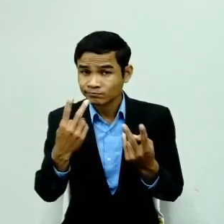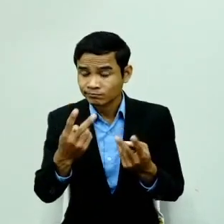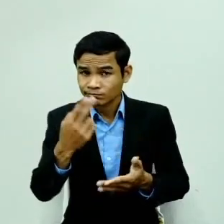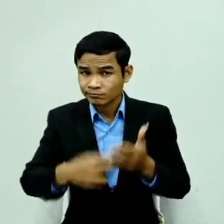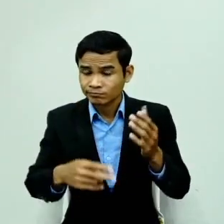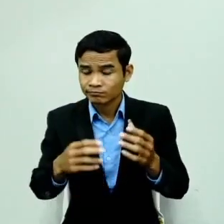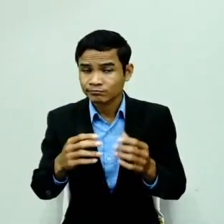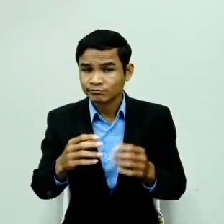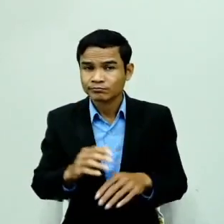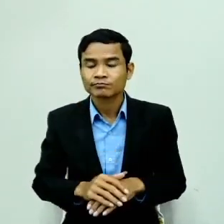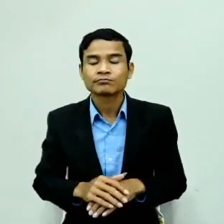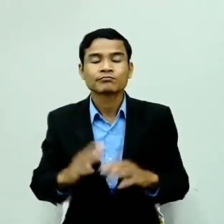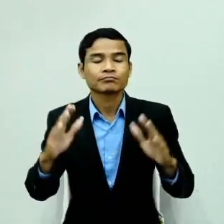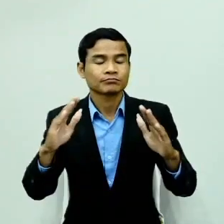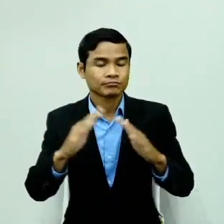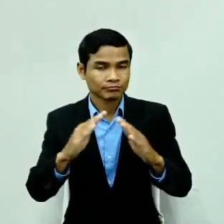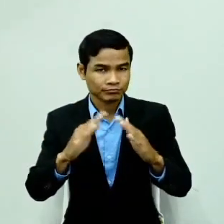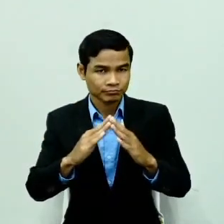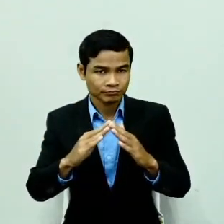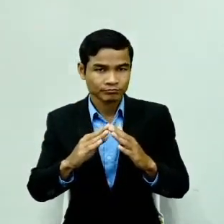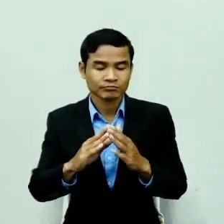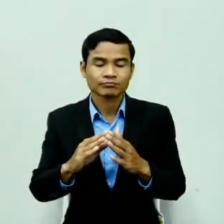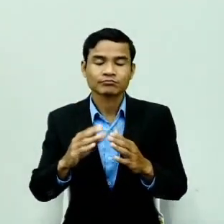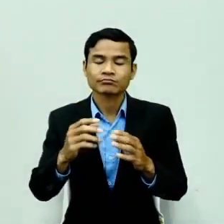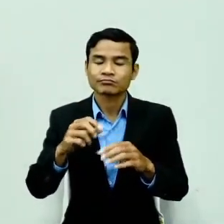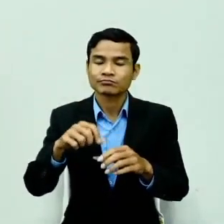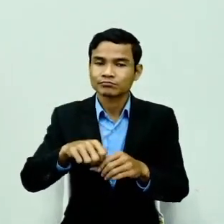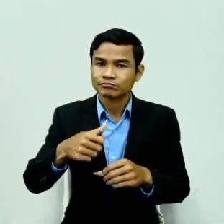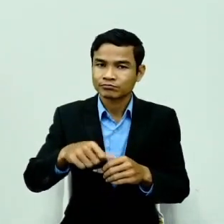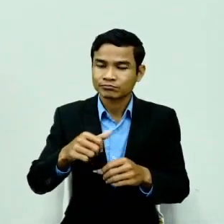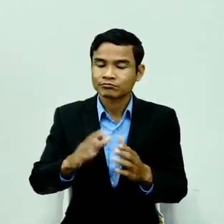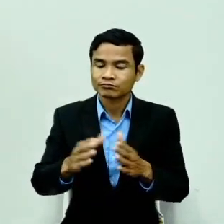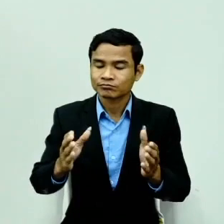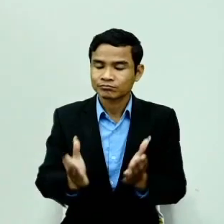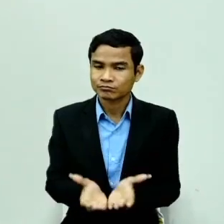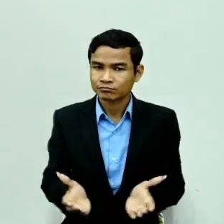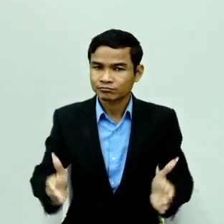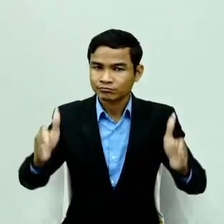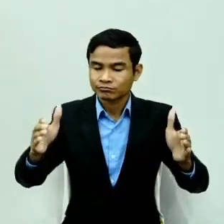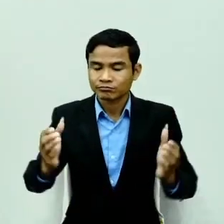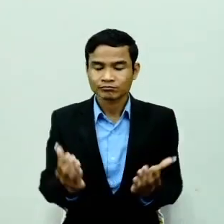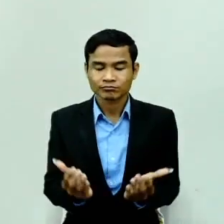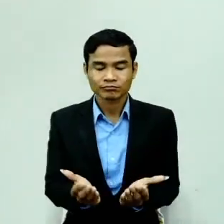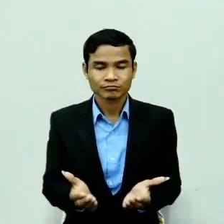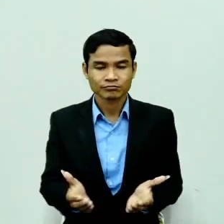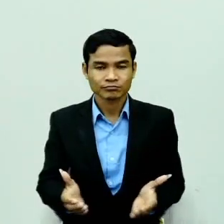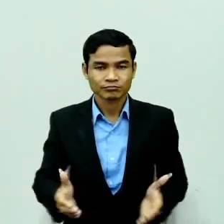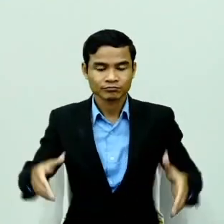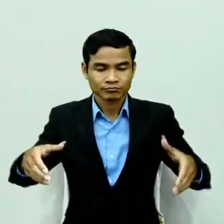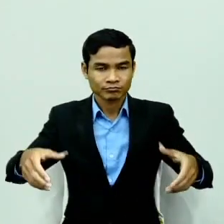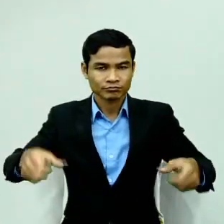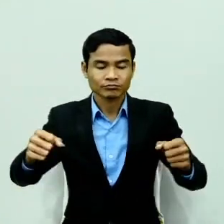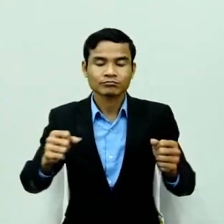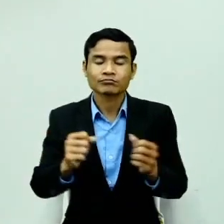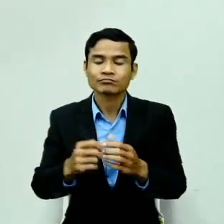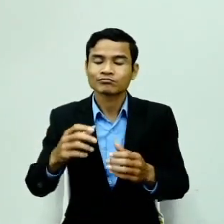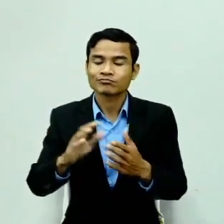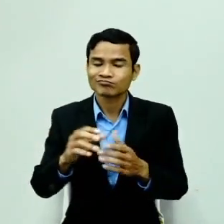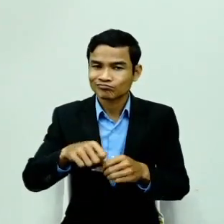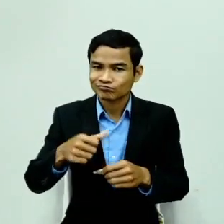chà nế cứ chì tè tè thả nào ta cất công phong thua vậy con đăng tè cất công phong thua vậy à thua bạch